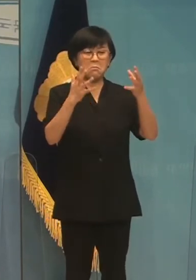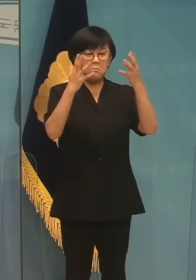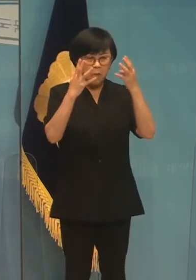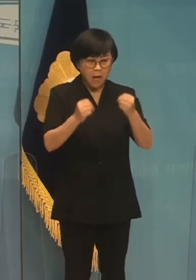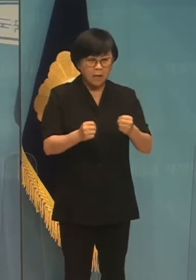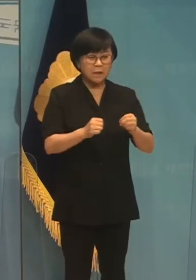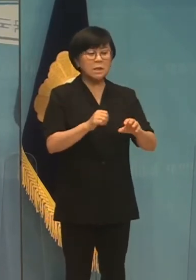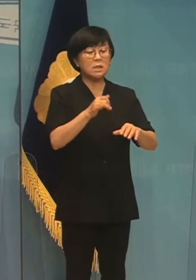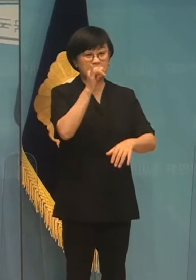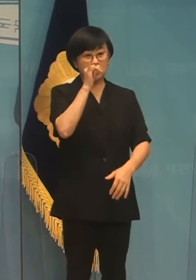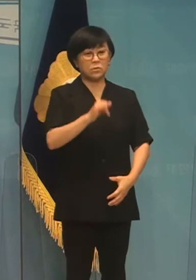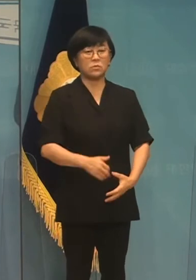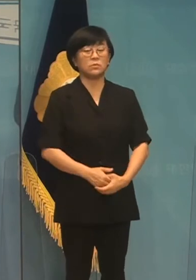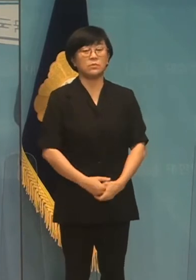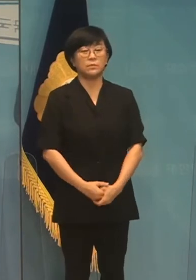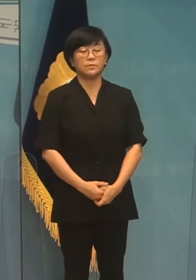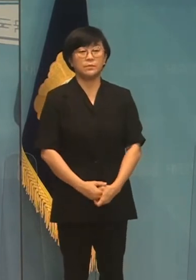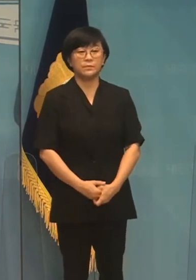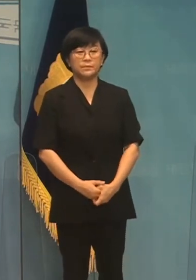대거 소진해 있습니다.